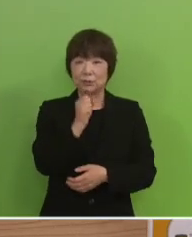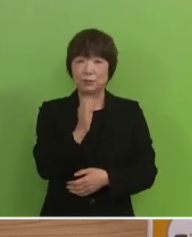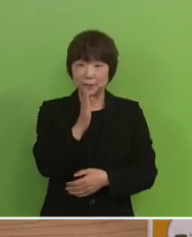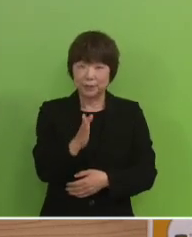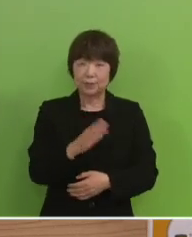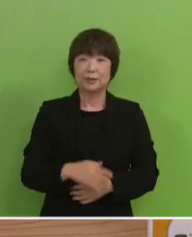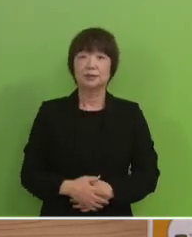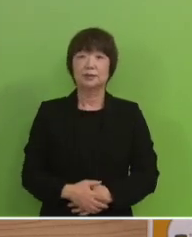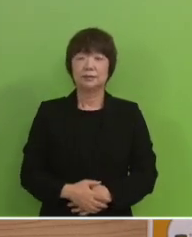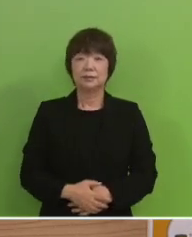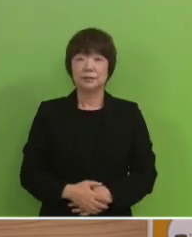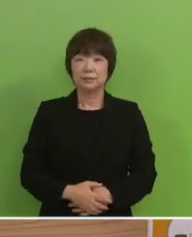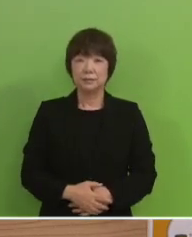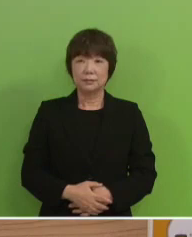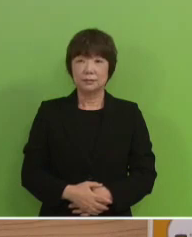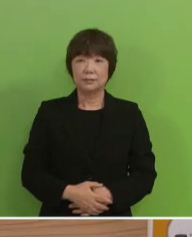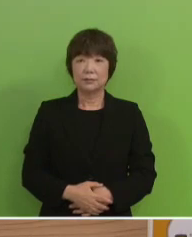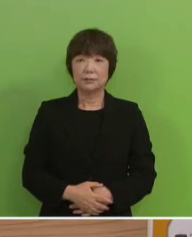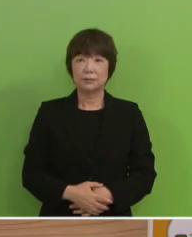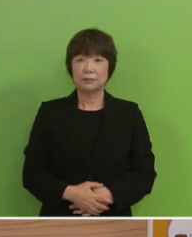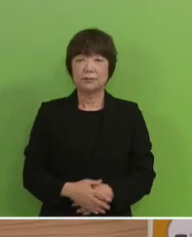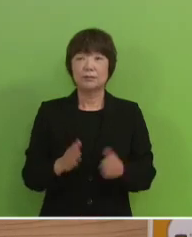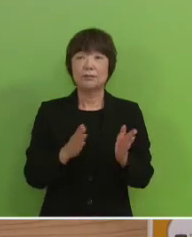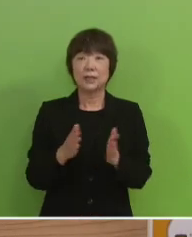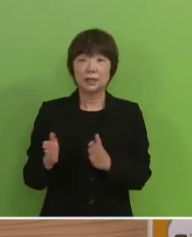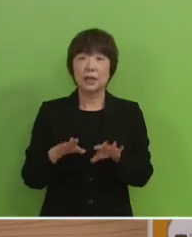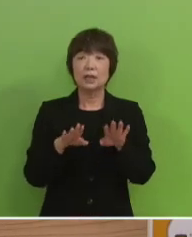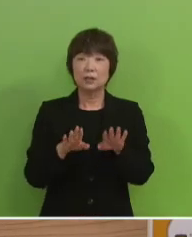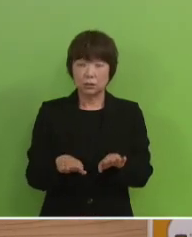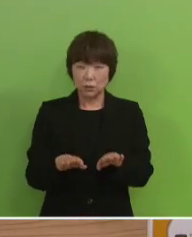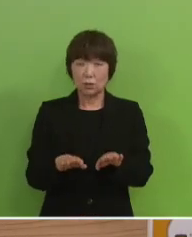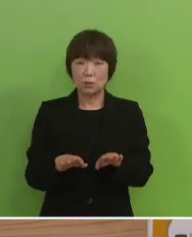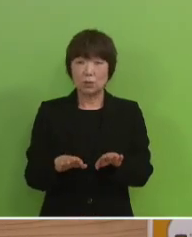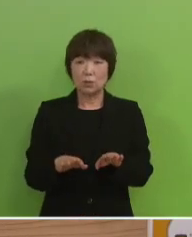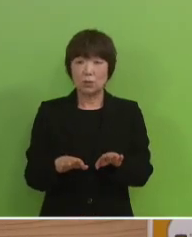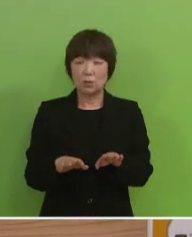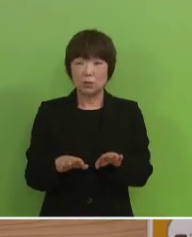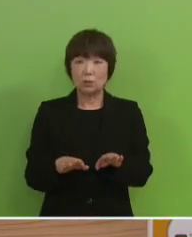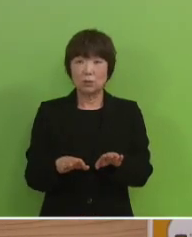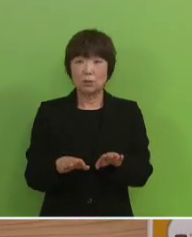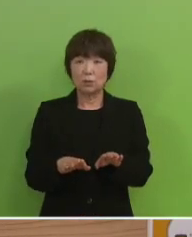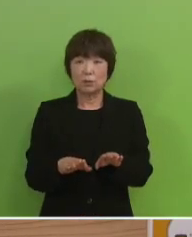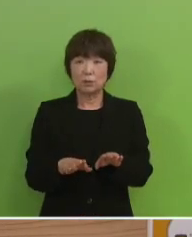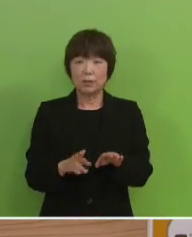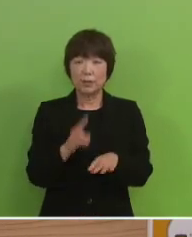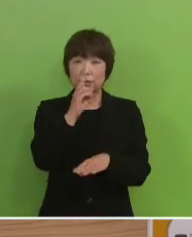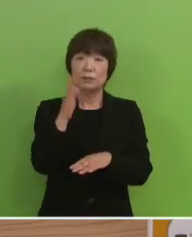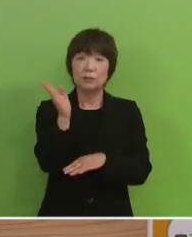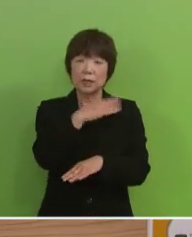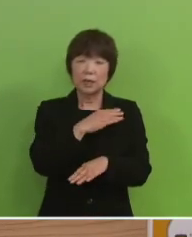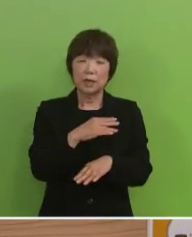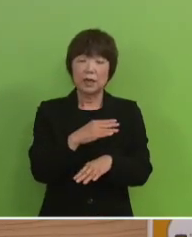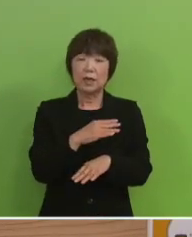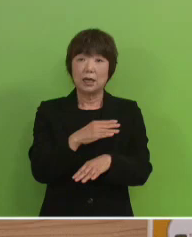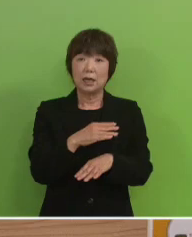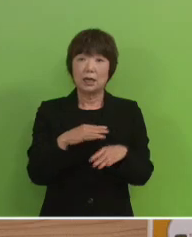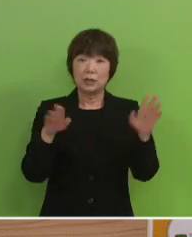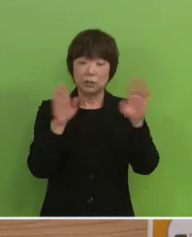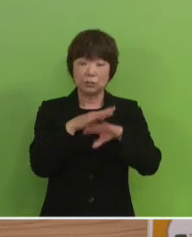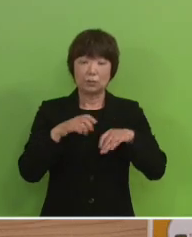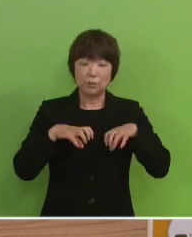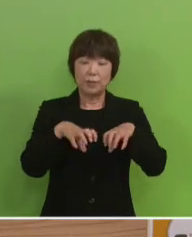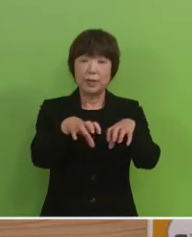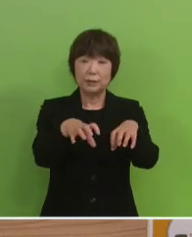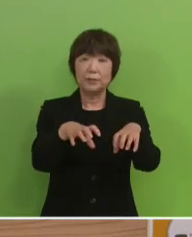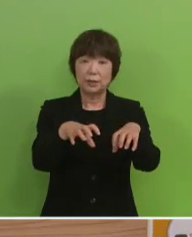致しますまた本日0時から松山市内の繁華街いい